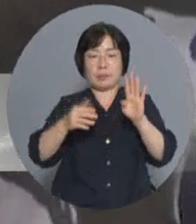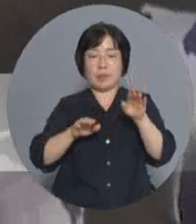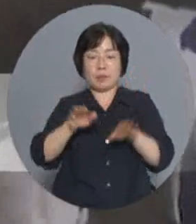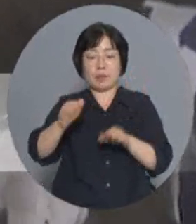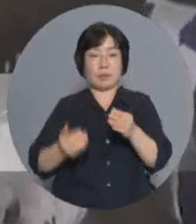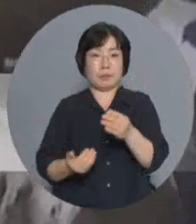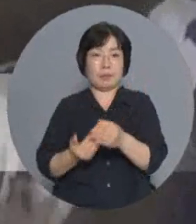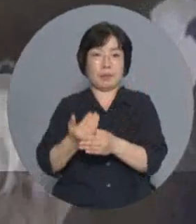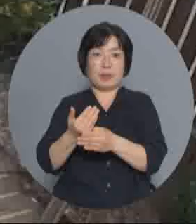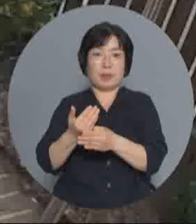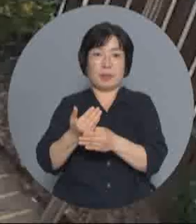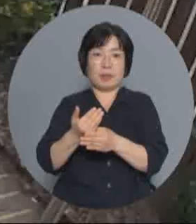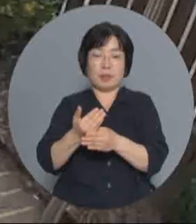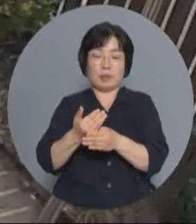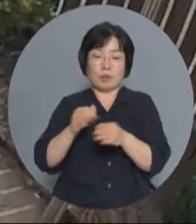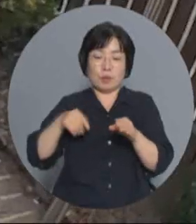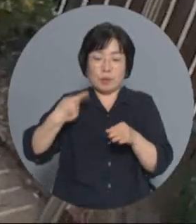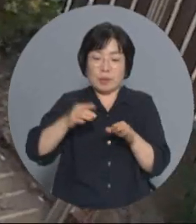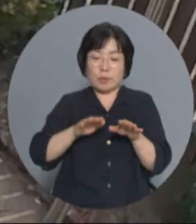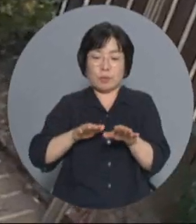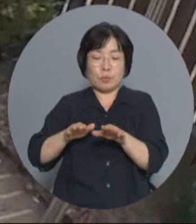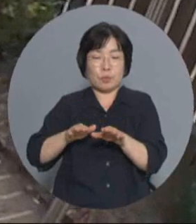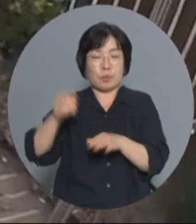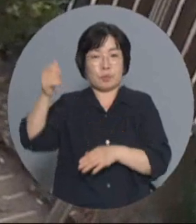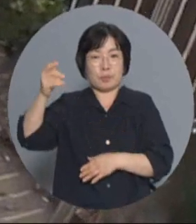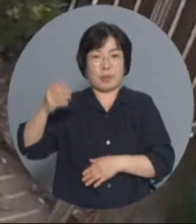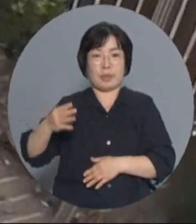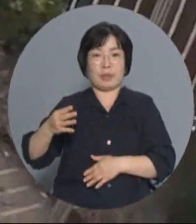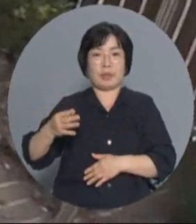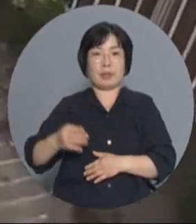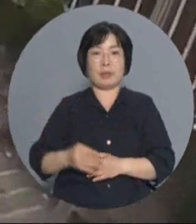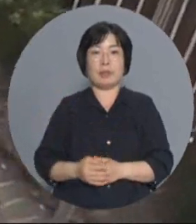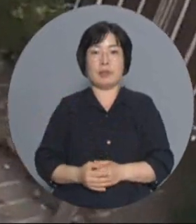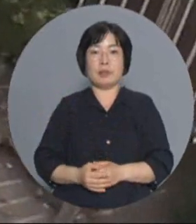발생했고 이후 10여차례 여진이 이어졌습니다